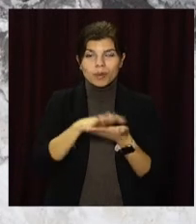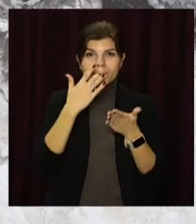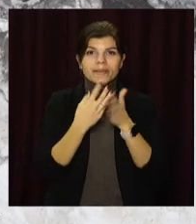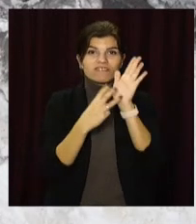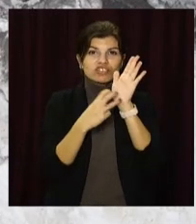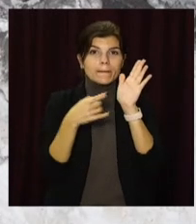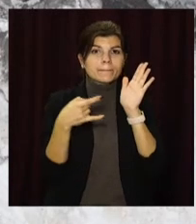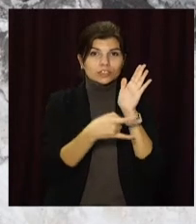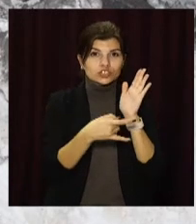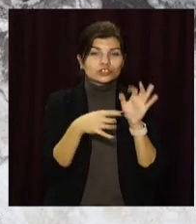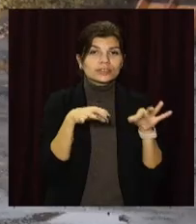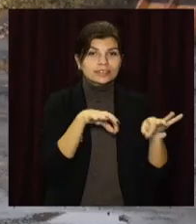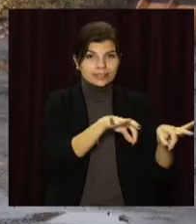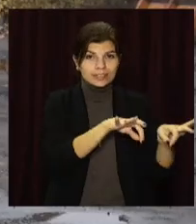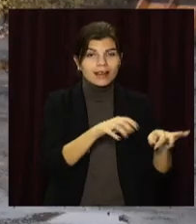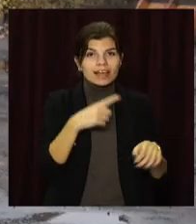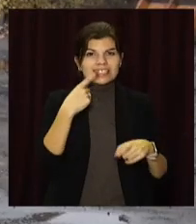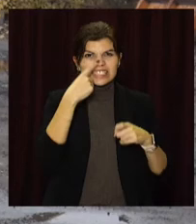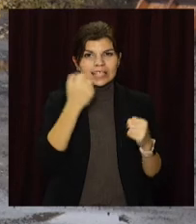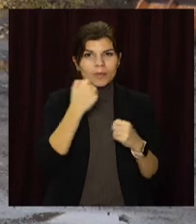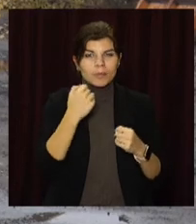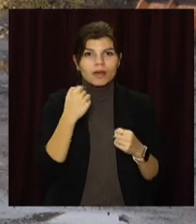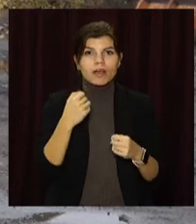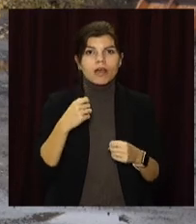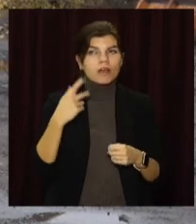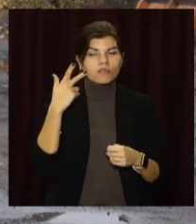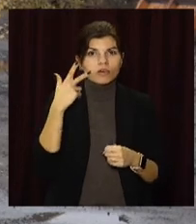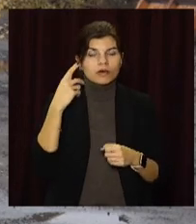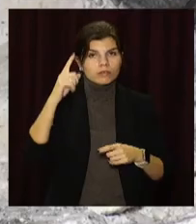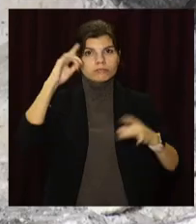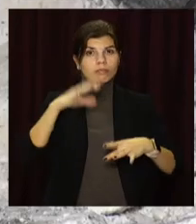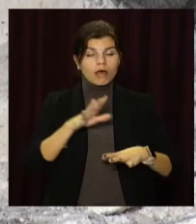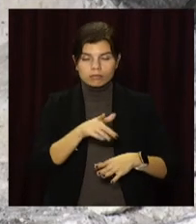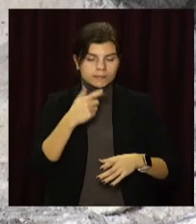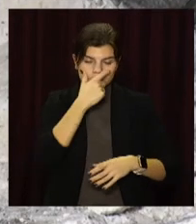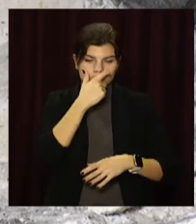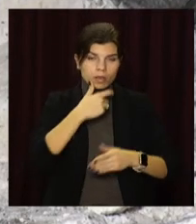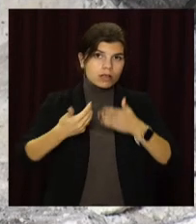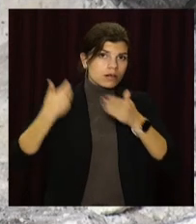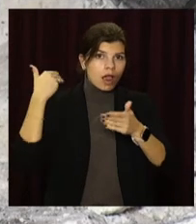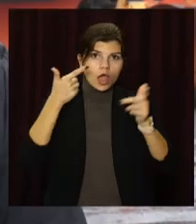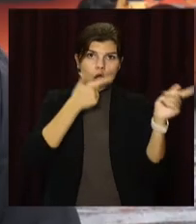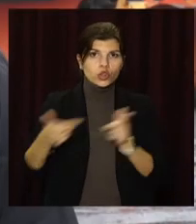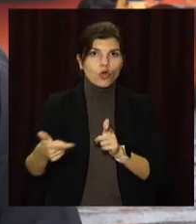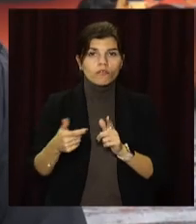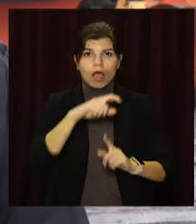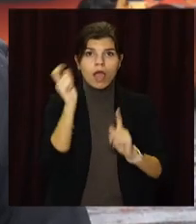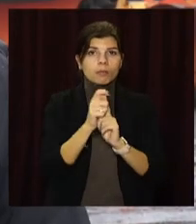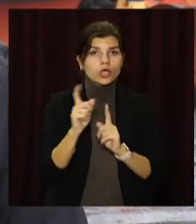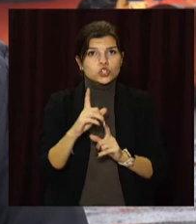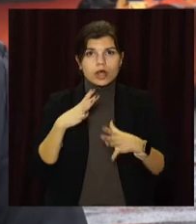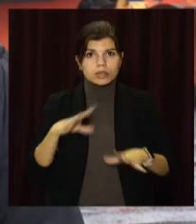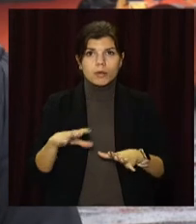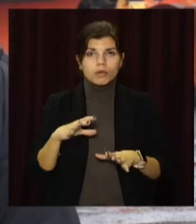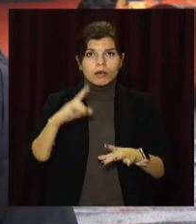800 машин. Зазвичай зима наступає для комунальників несподівано, тож цього разу її вирішили випередити. Ми з вами живемо в Україні,